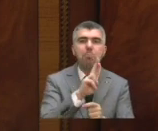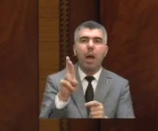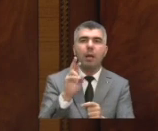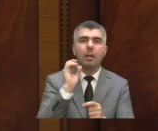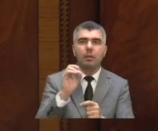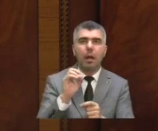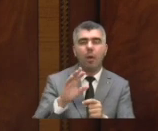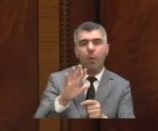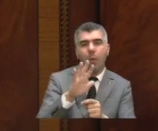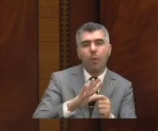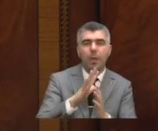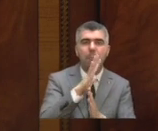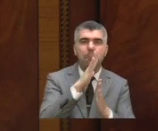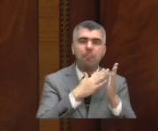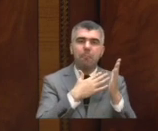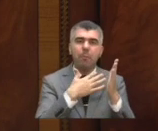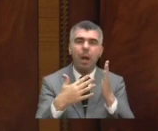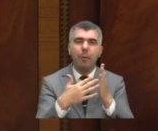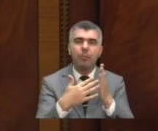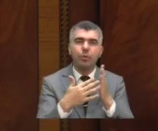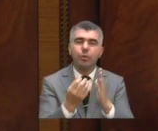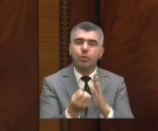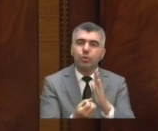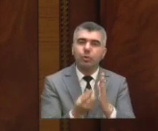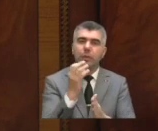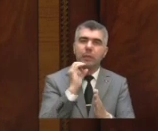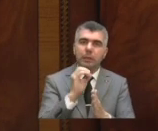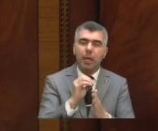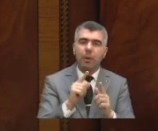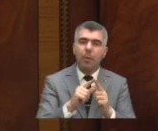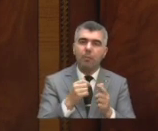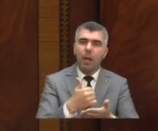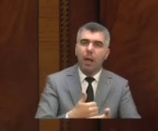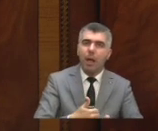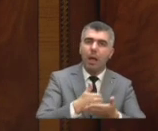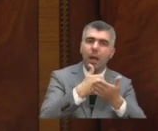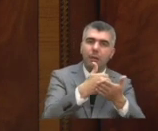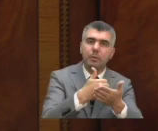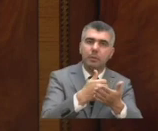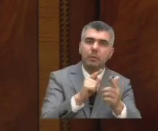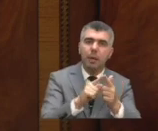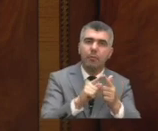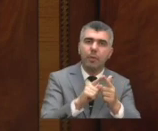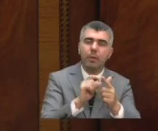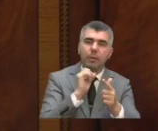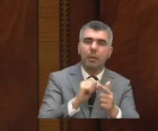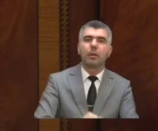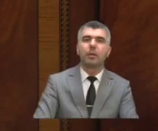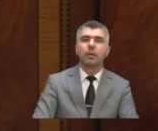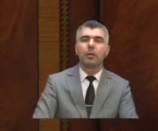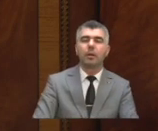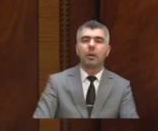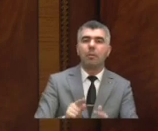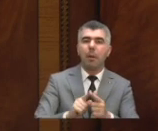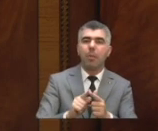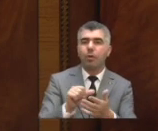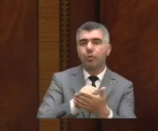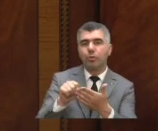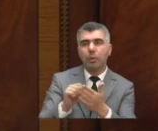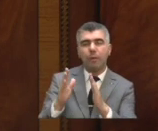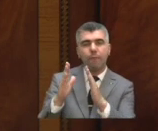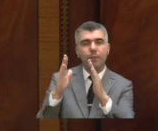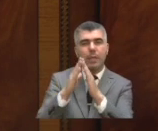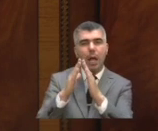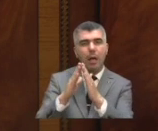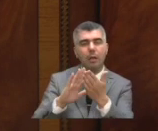بتنفيذ البرنامج الجديد للمساعده في مجال جميل في مجال السكن برسم